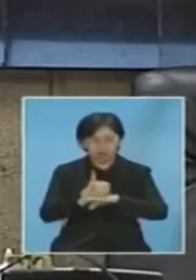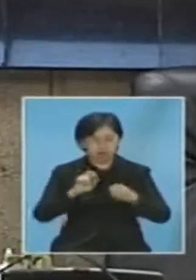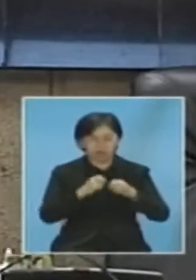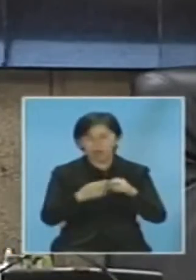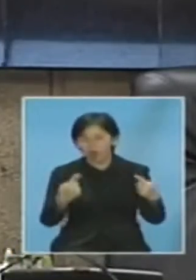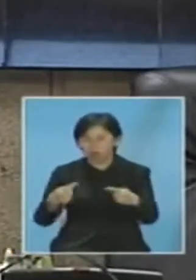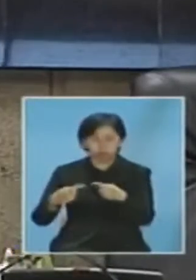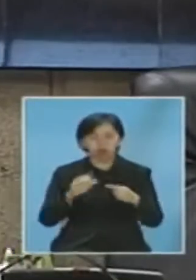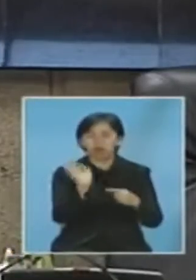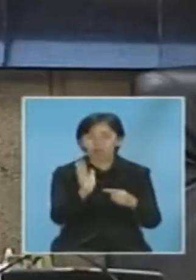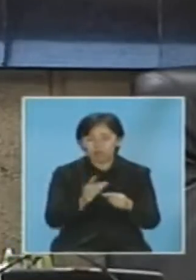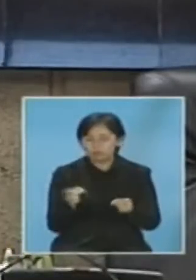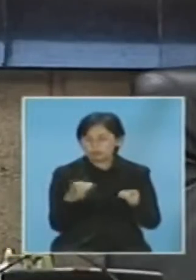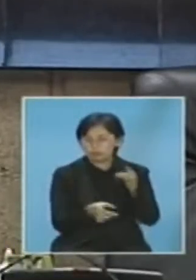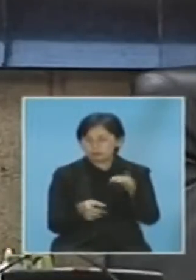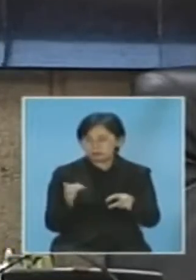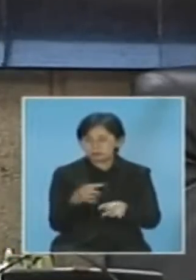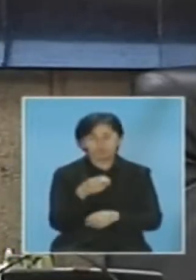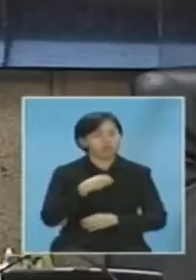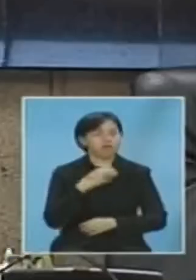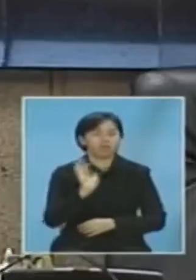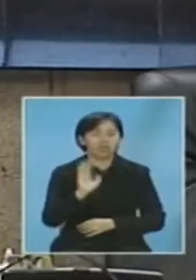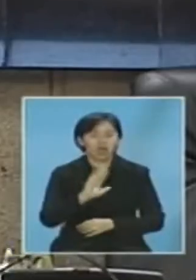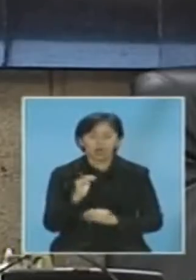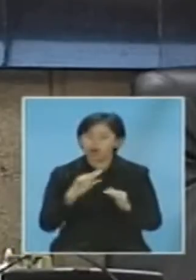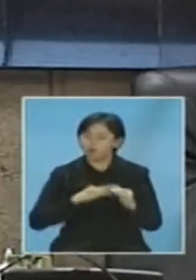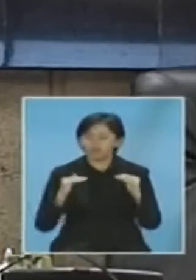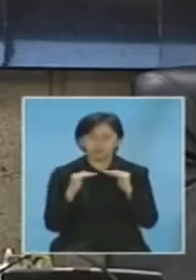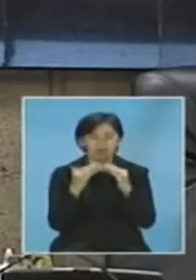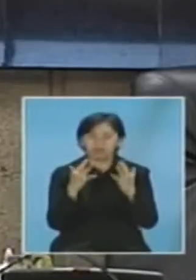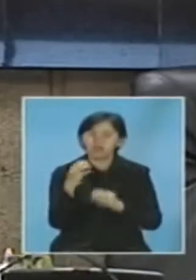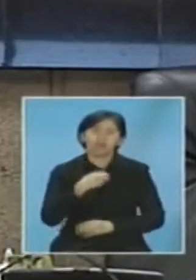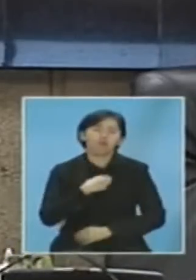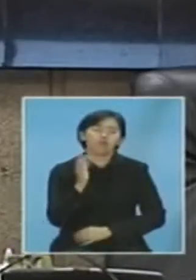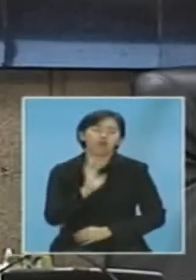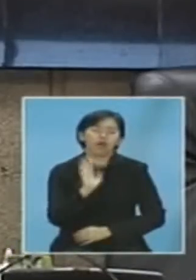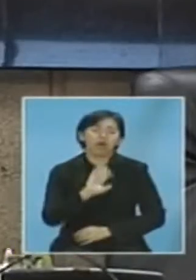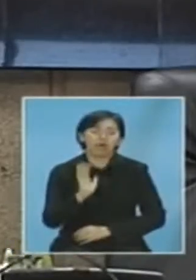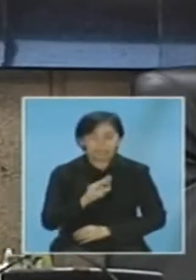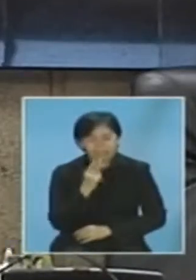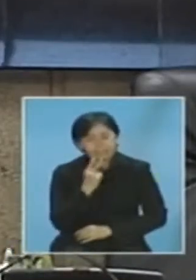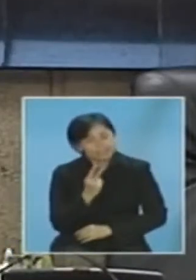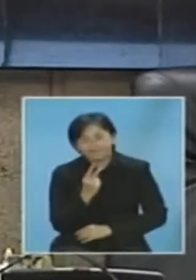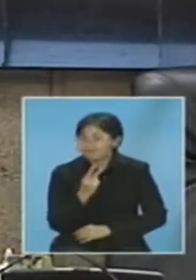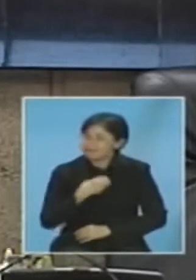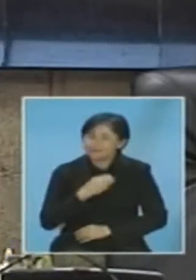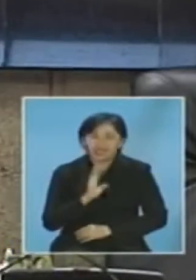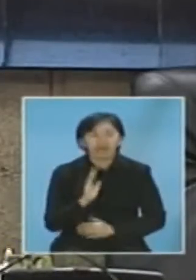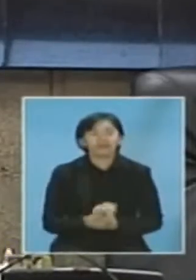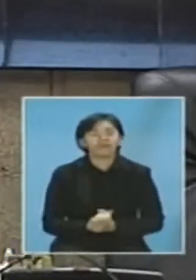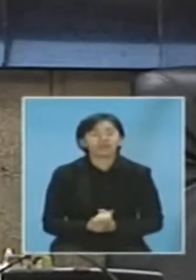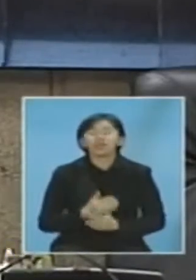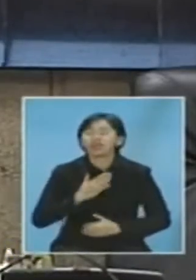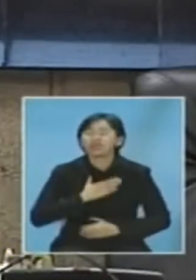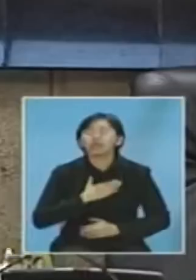ใช้วิธีการทำลายล้างที่ไร้หลักการและขาดความเป็นธรรมอย่างที่ดิฉันประสบอยู่ค่ะดิฉันพร้อมเส